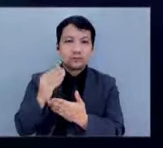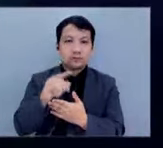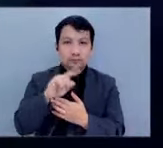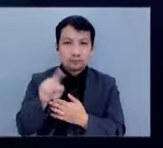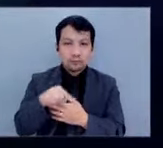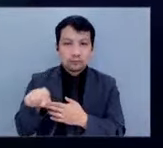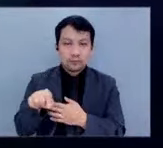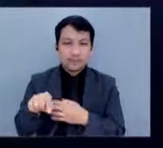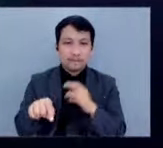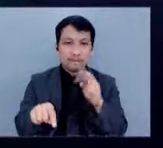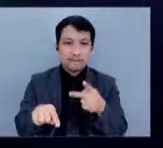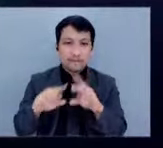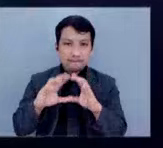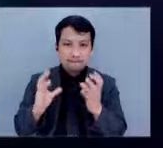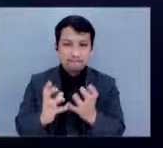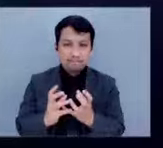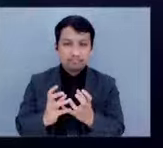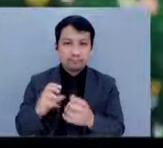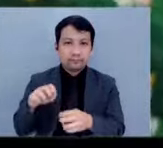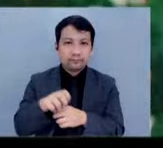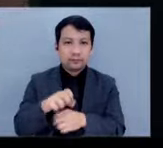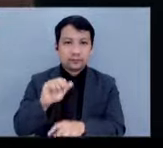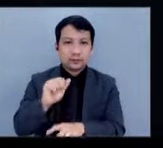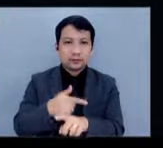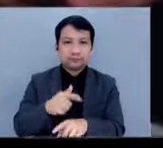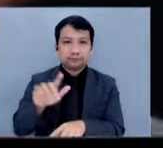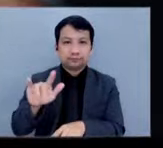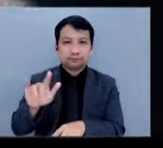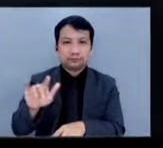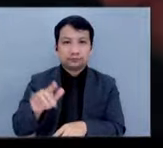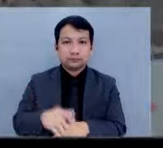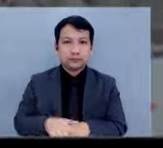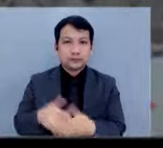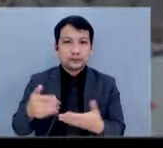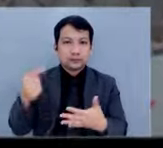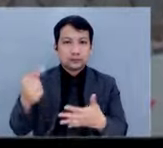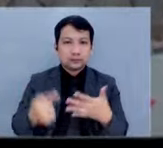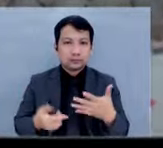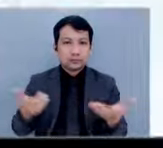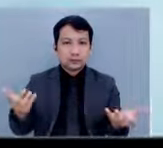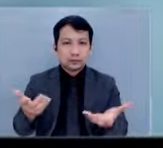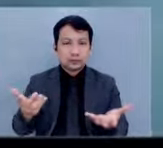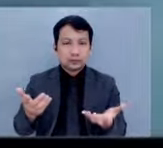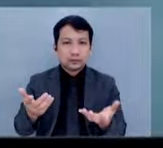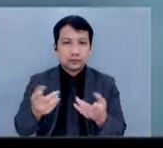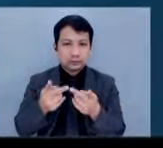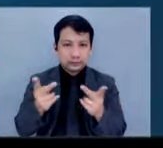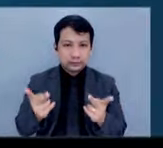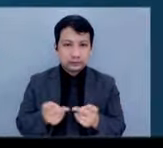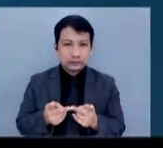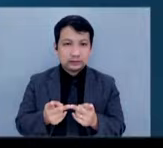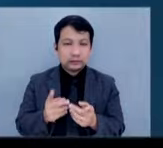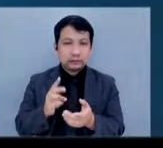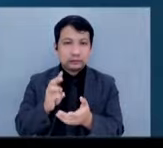Second World Tour. So August 25 na yan. Wala pang detalye kung saan ito gaganapin.